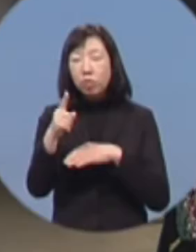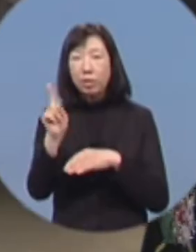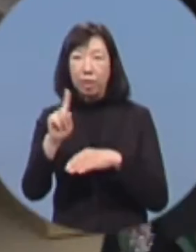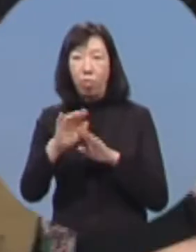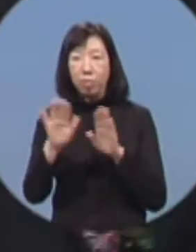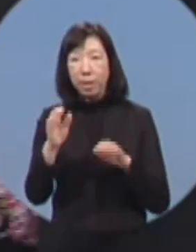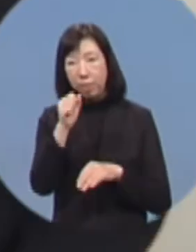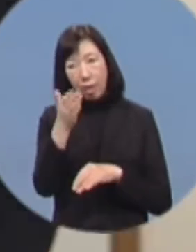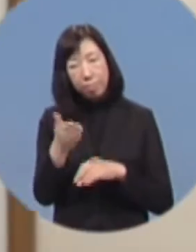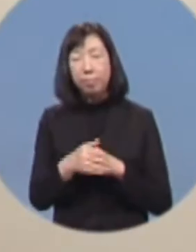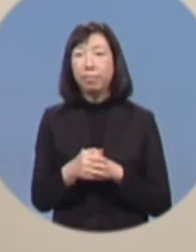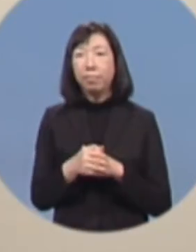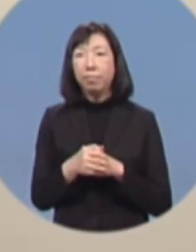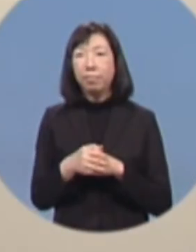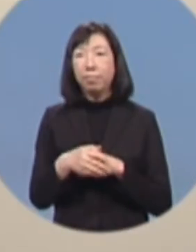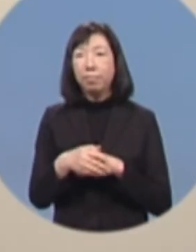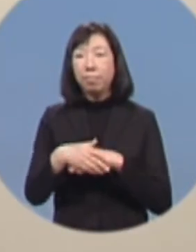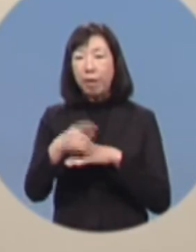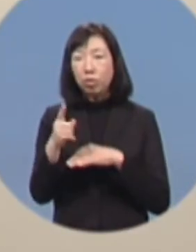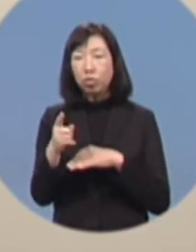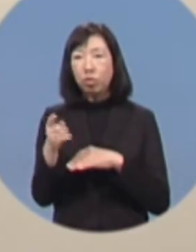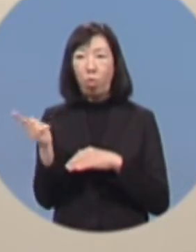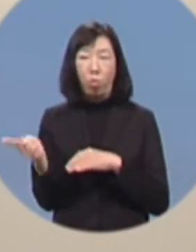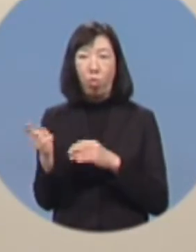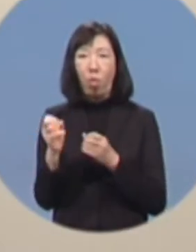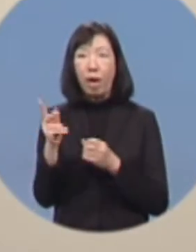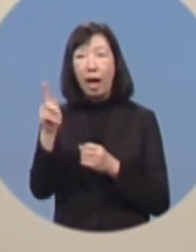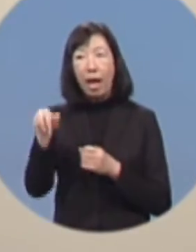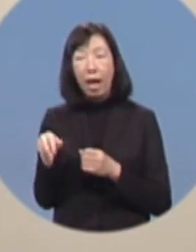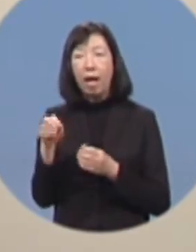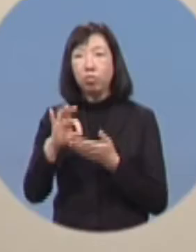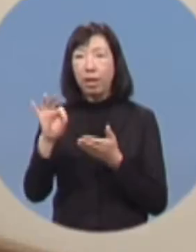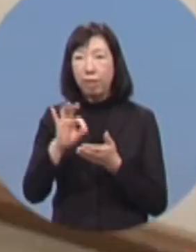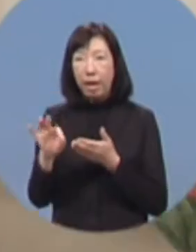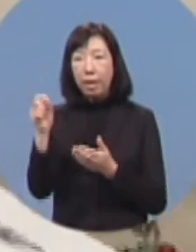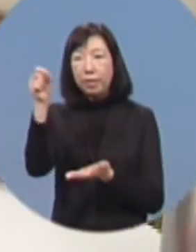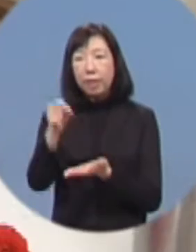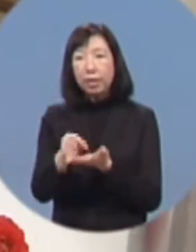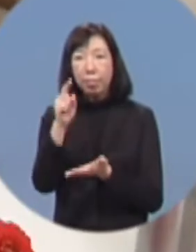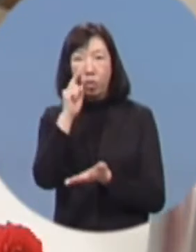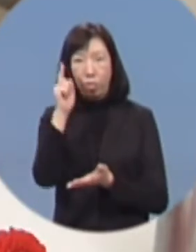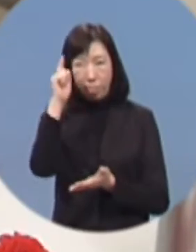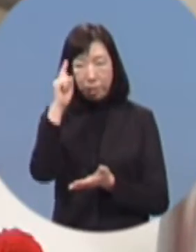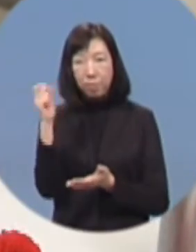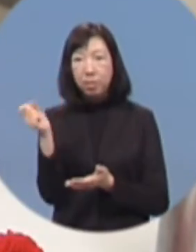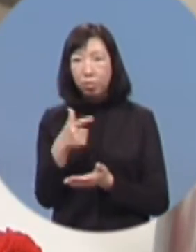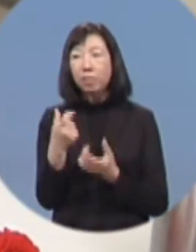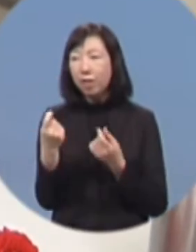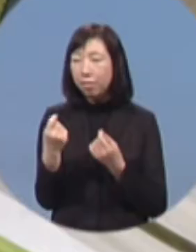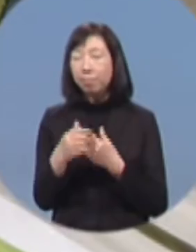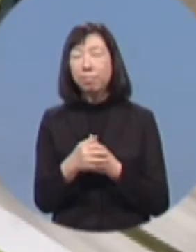から始めたらいいでしょうか。 はい、今日は主役のブリリアントベルから、はい、刺していこうと思います。 はい、早速ですね、 は